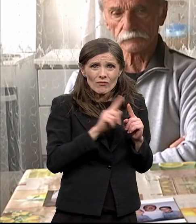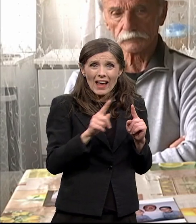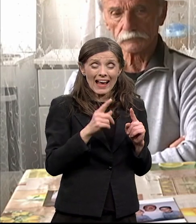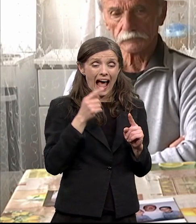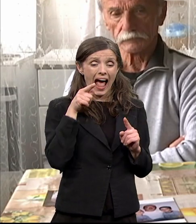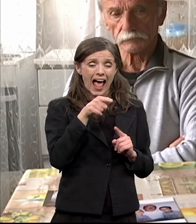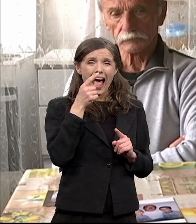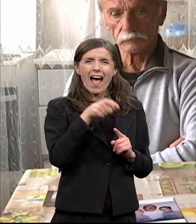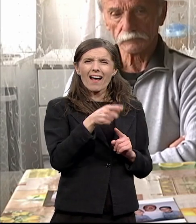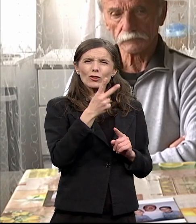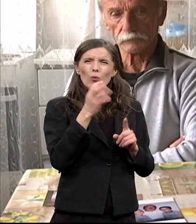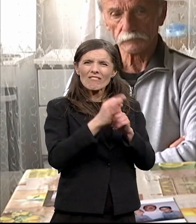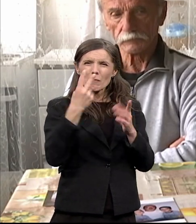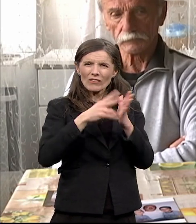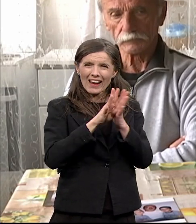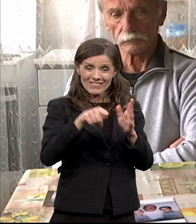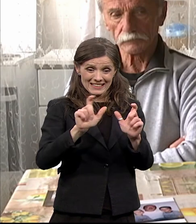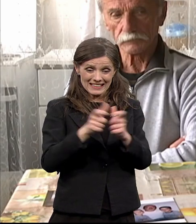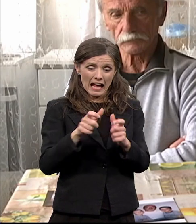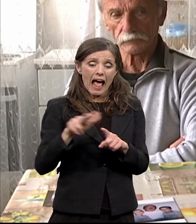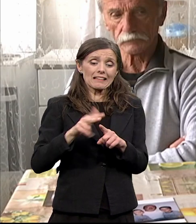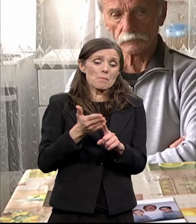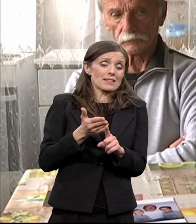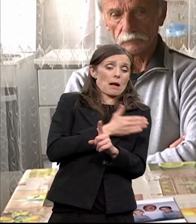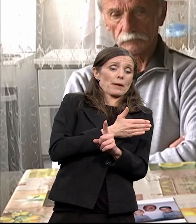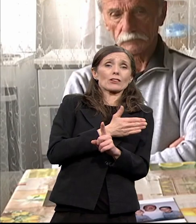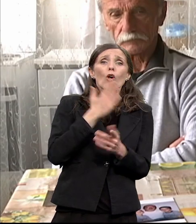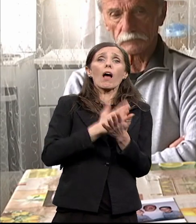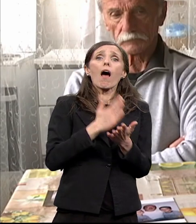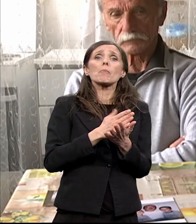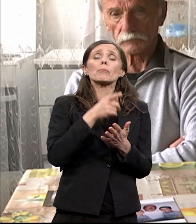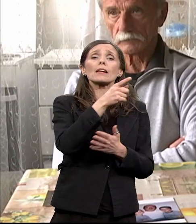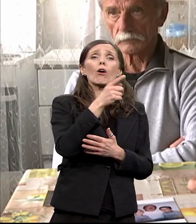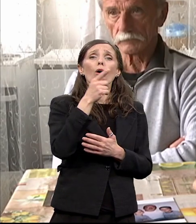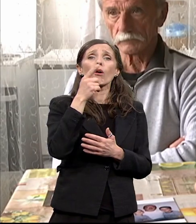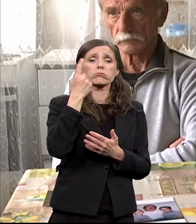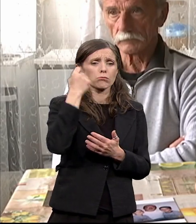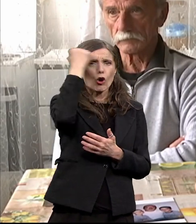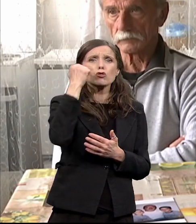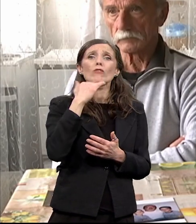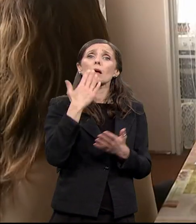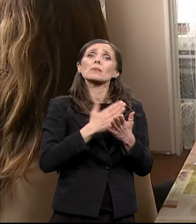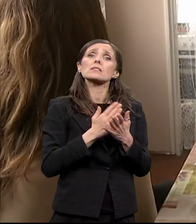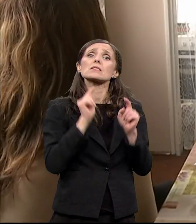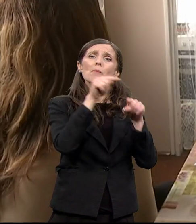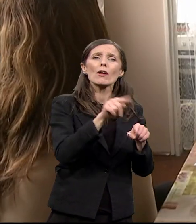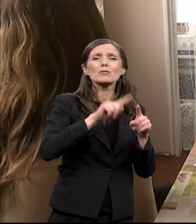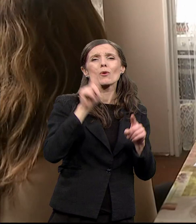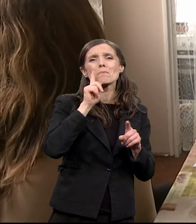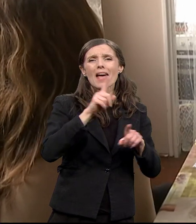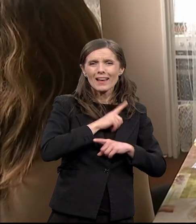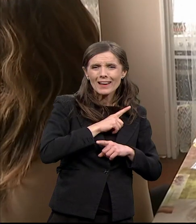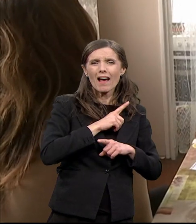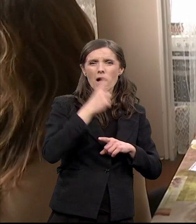sam, već sam napomenula, 3 meseca pre nego što su ga uhapsili, on je bio na pomen majci, znači bio je u Mitrovici.